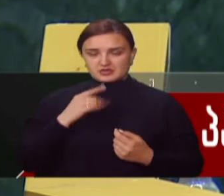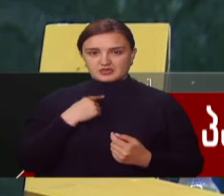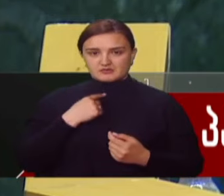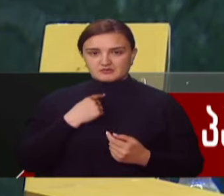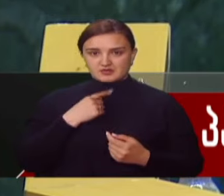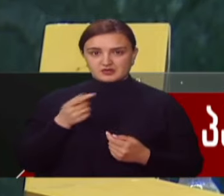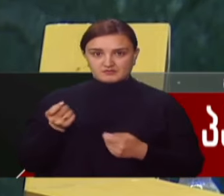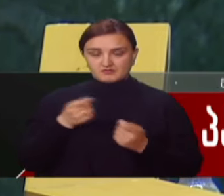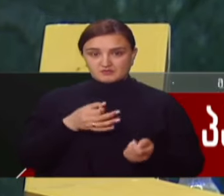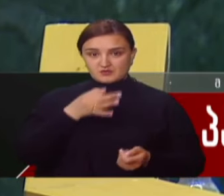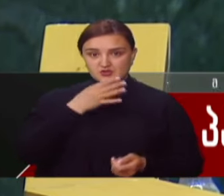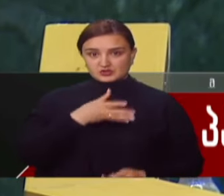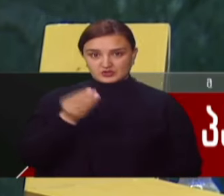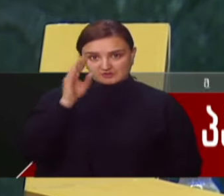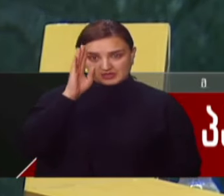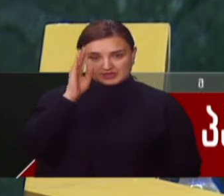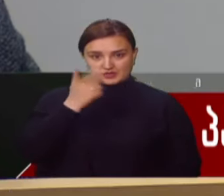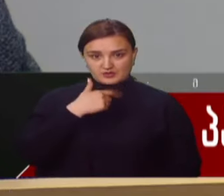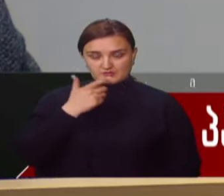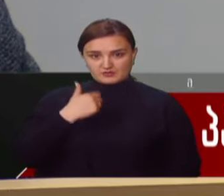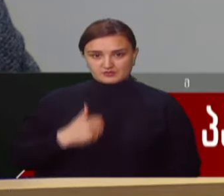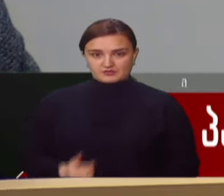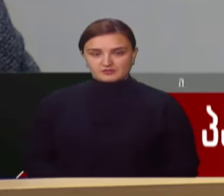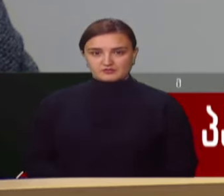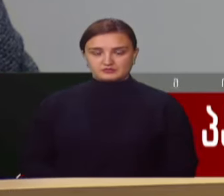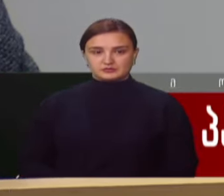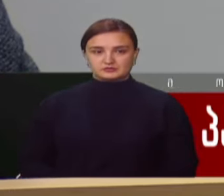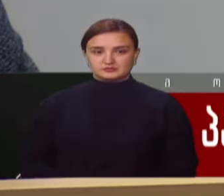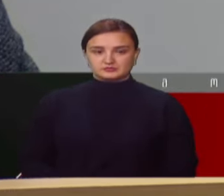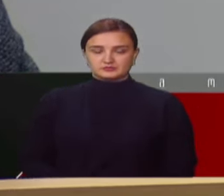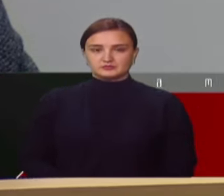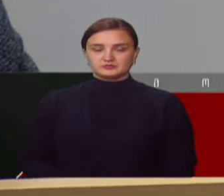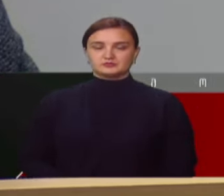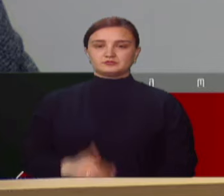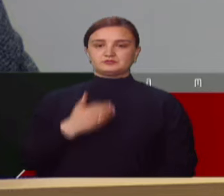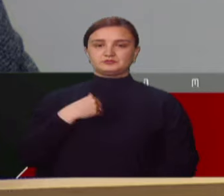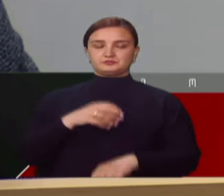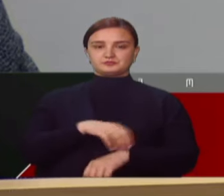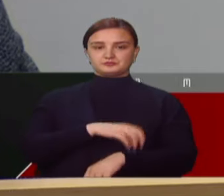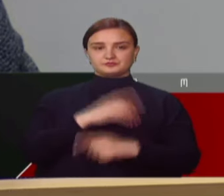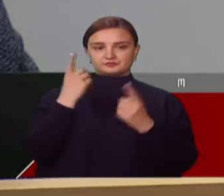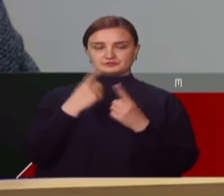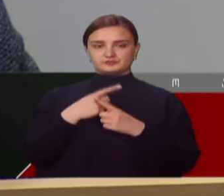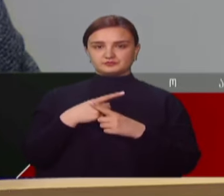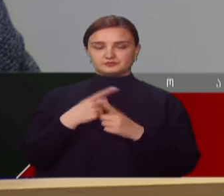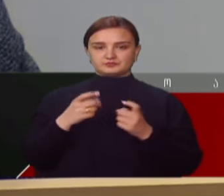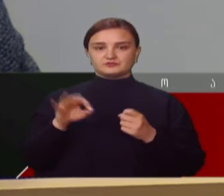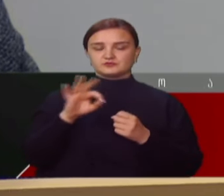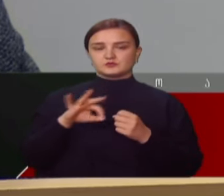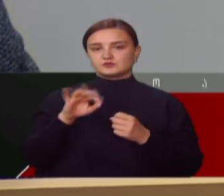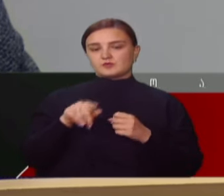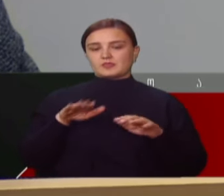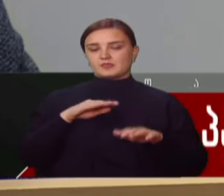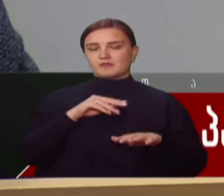ხომ მოგწონთ ბატონებო და ქალბატონებო? Მინდა მოუწოდო იმ პარტიებს რომლებიც კვოტირების გაუქმების